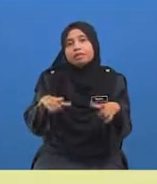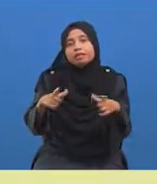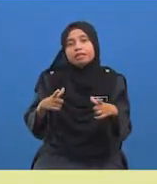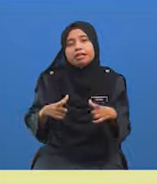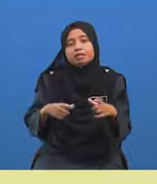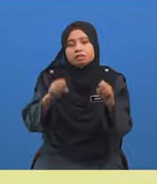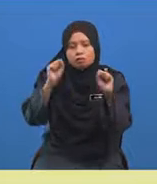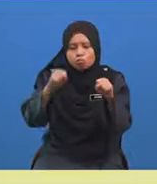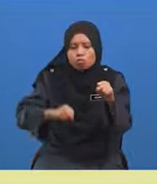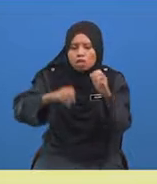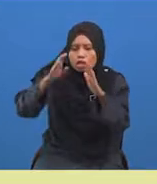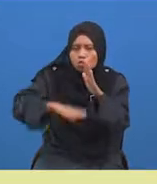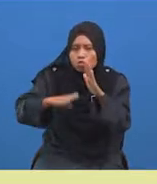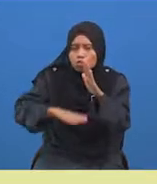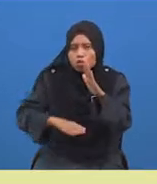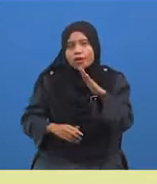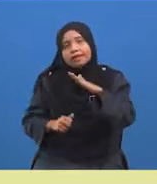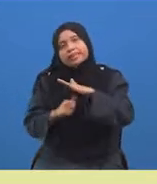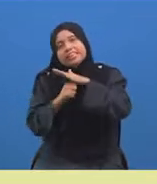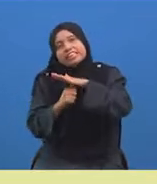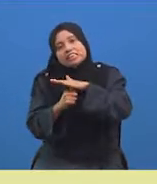dapat mengurangkan stres dalam kalangan pekerja.